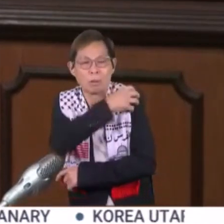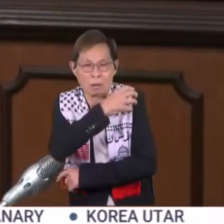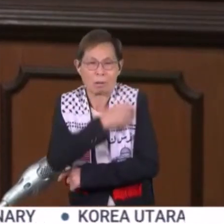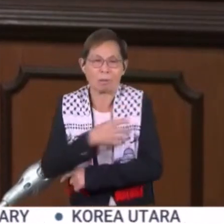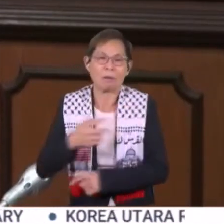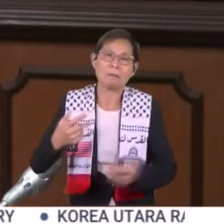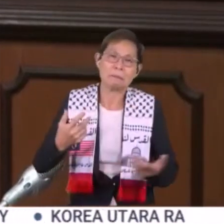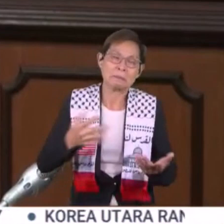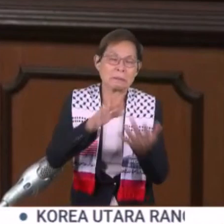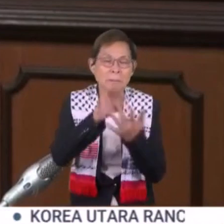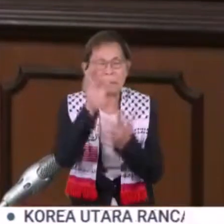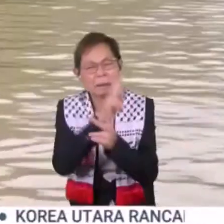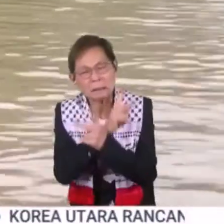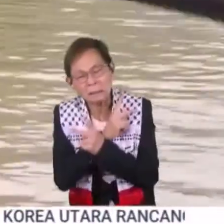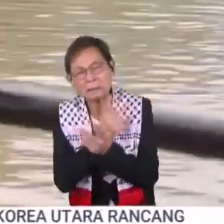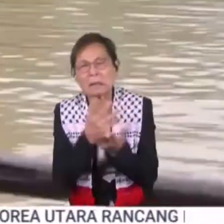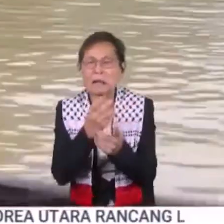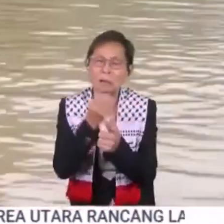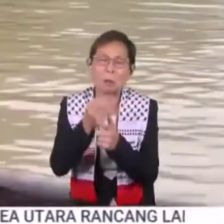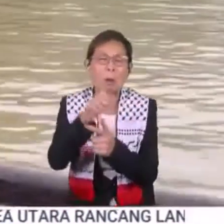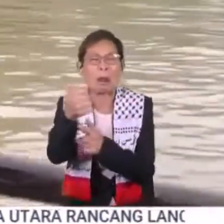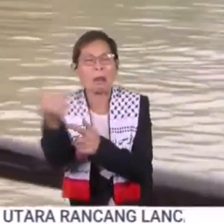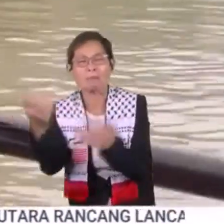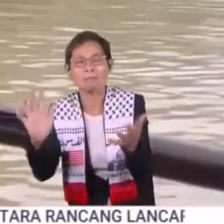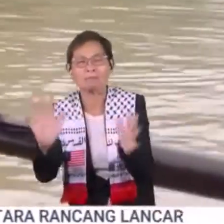tak tak kena ke dan sebagainya